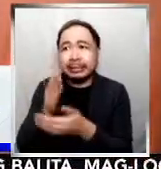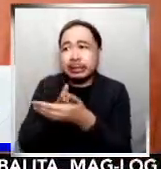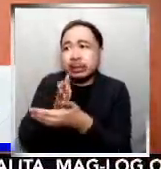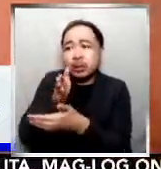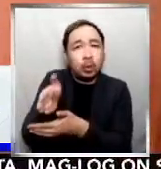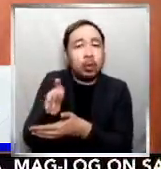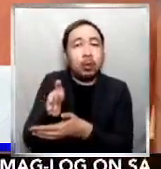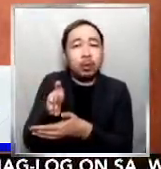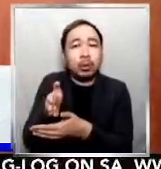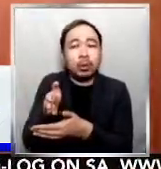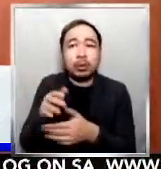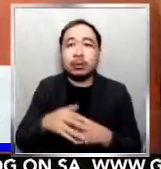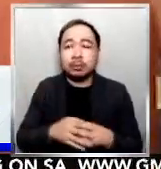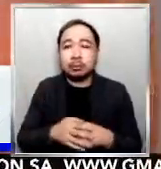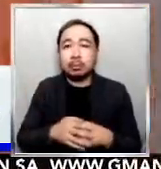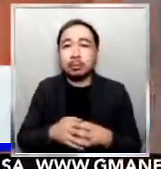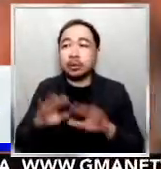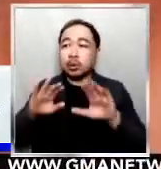NBI kami ha.